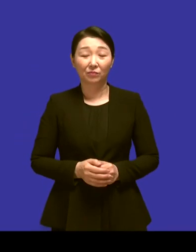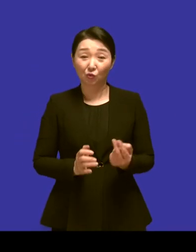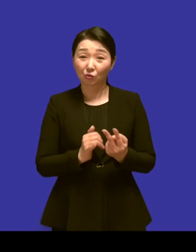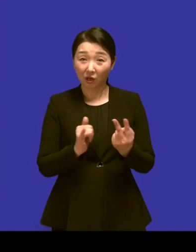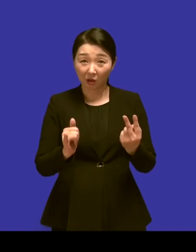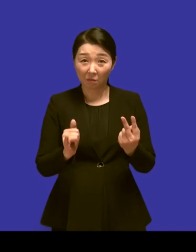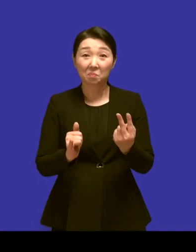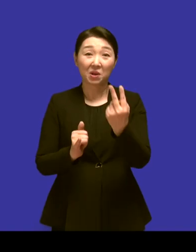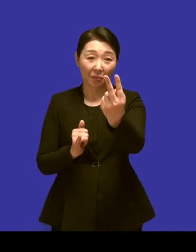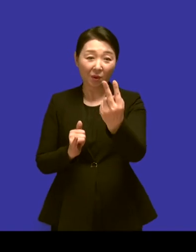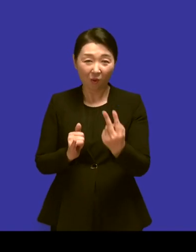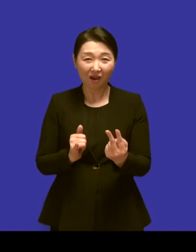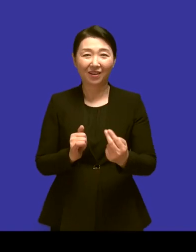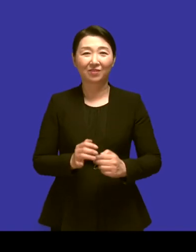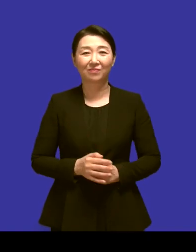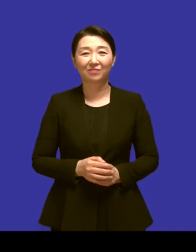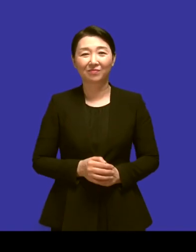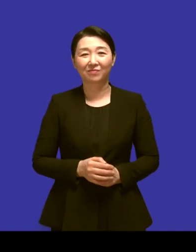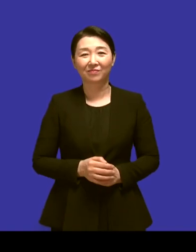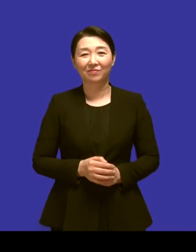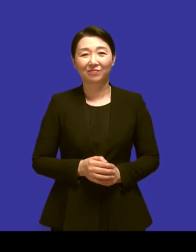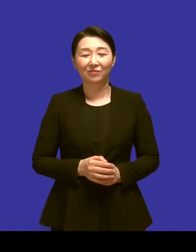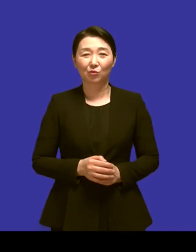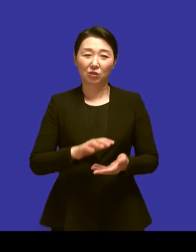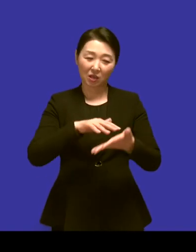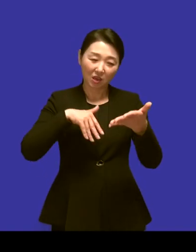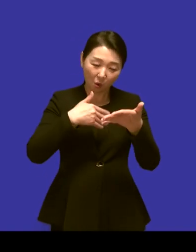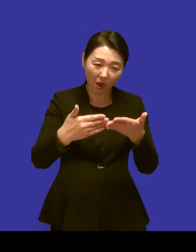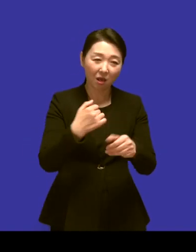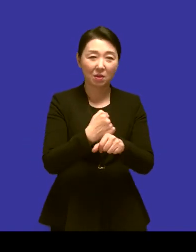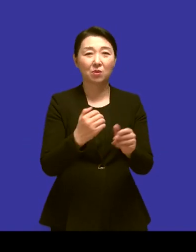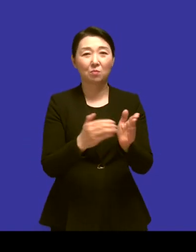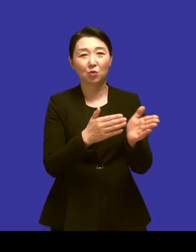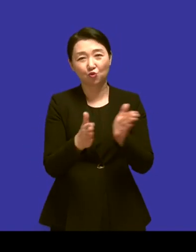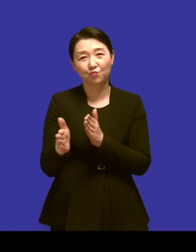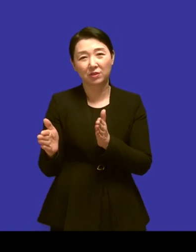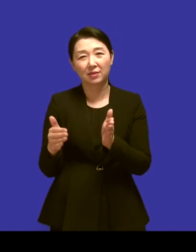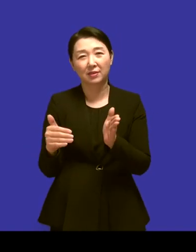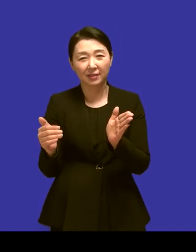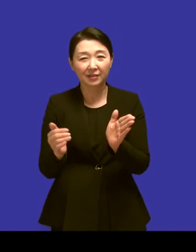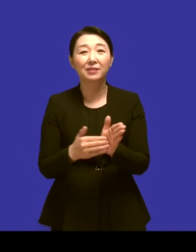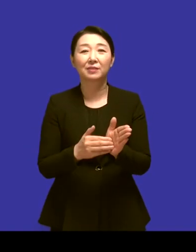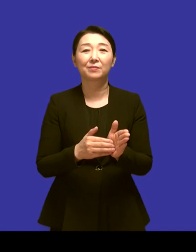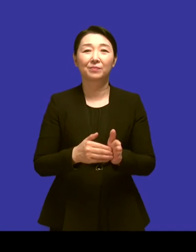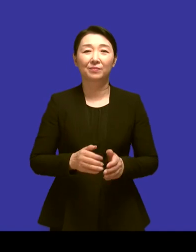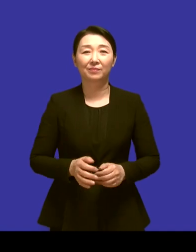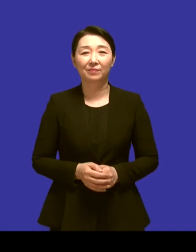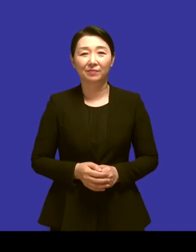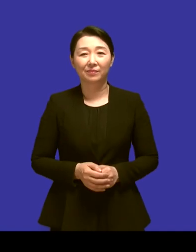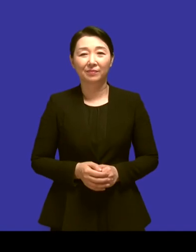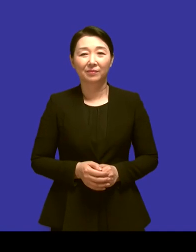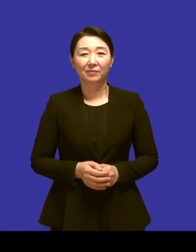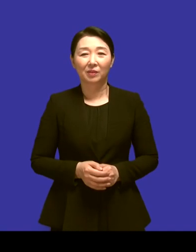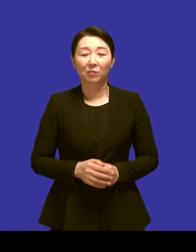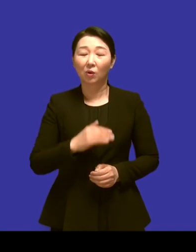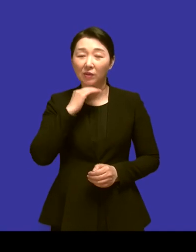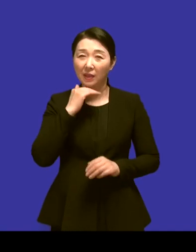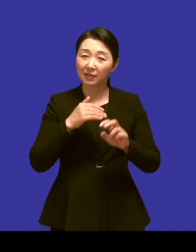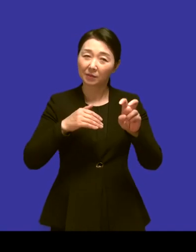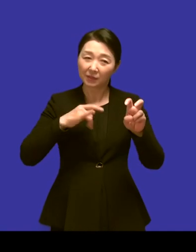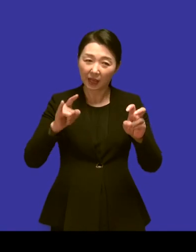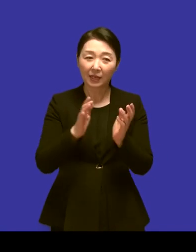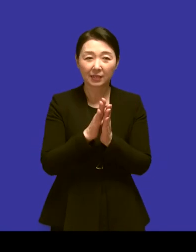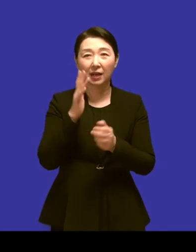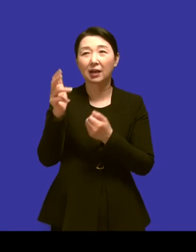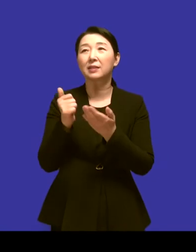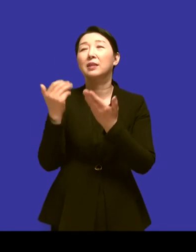단 둘이요? 네, 단 둘이서만 저희가 다 이제 시간표 짜고 이러면서 준비할 거 다 준비하고 그러면서 뭔가 딱 20살의 시작을